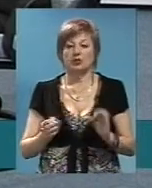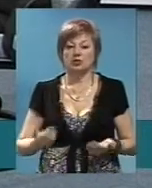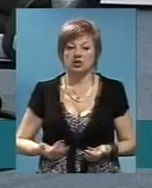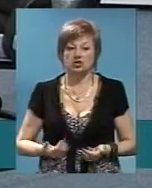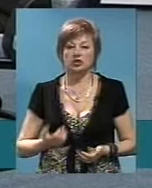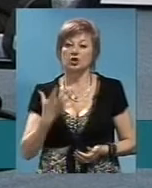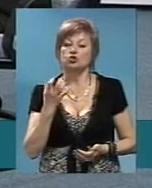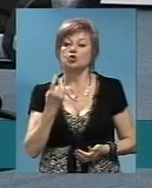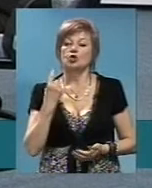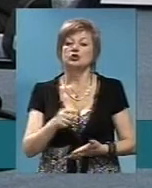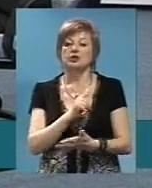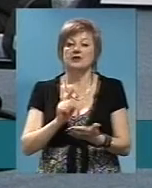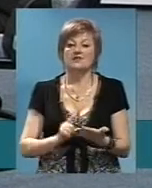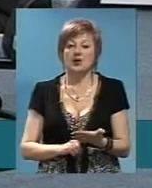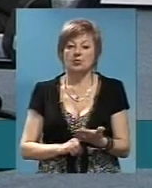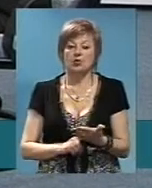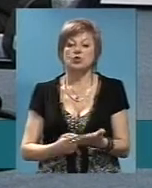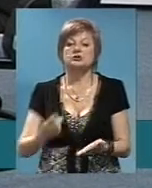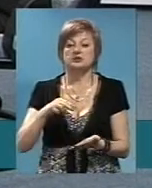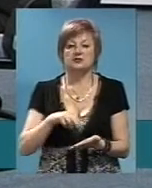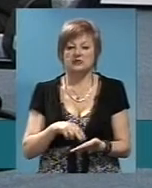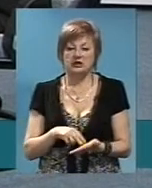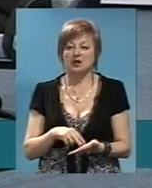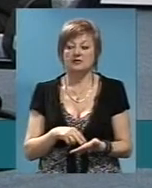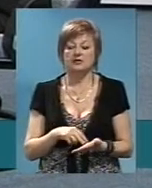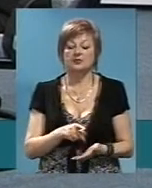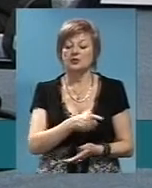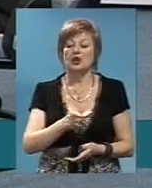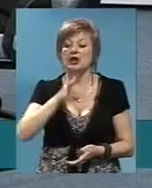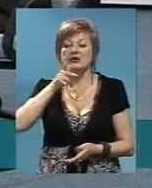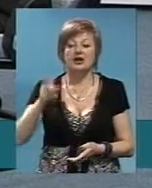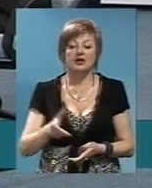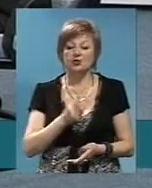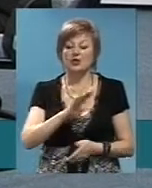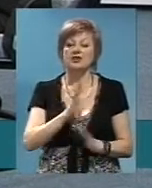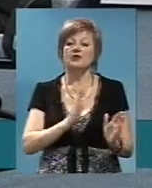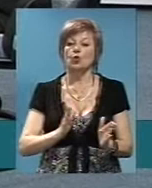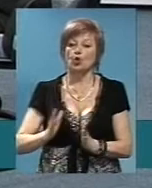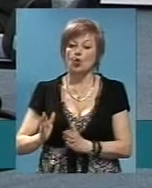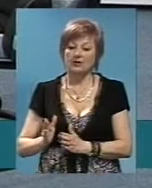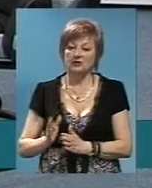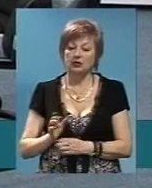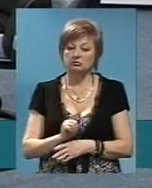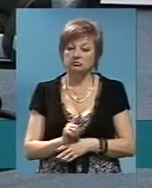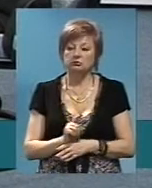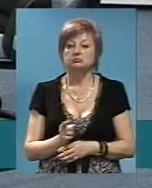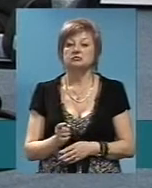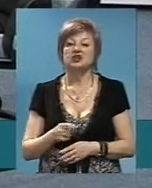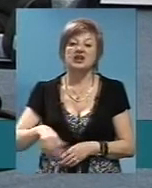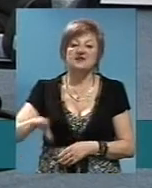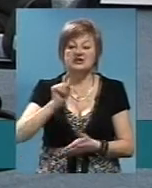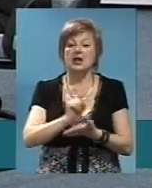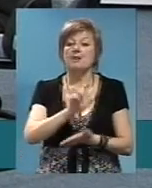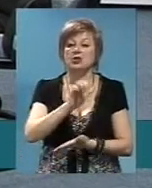питання, яке ми ставимо вже напроти 3 років, воно не врегульовано, що всі